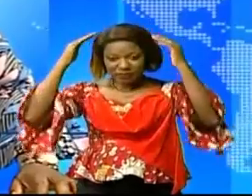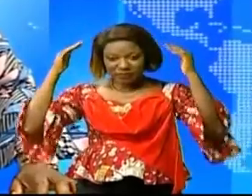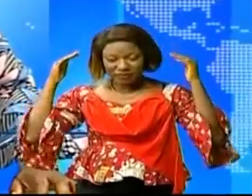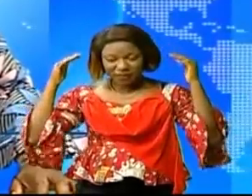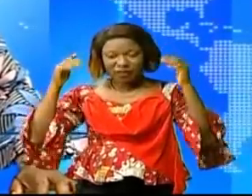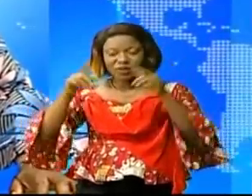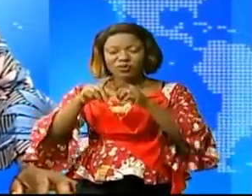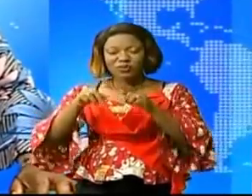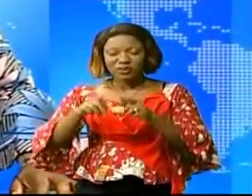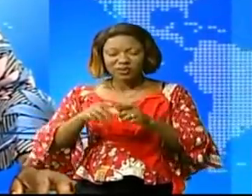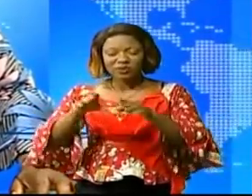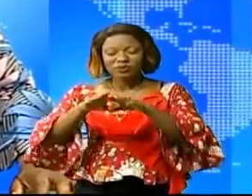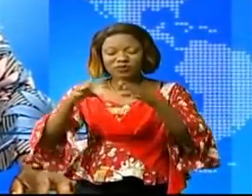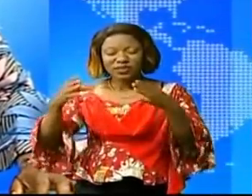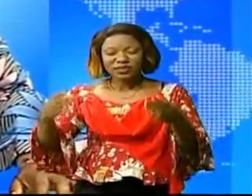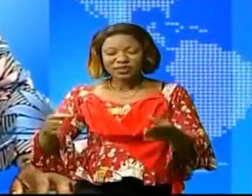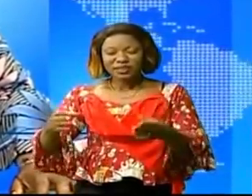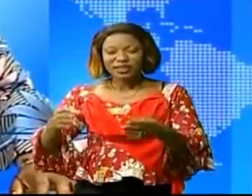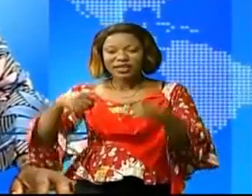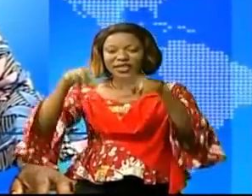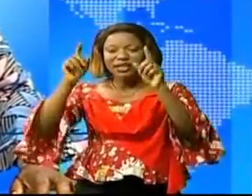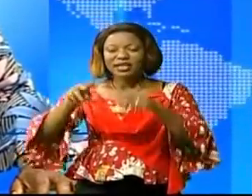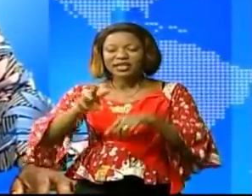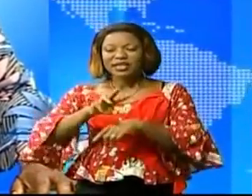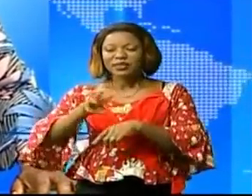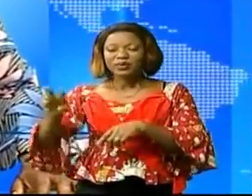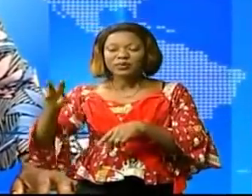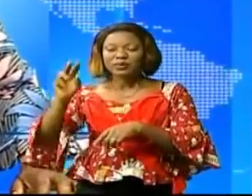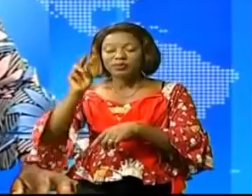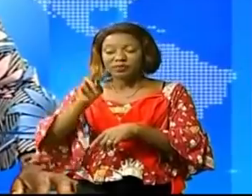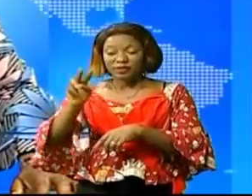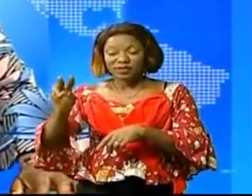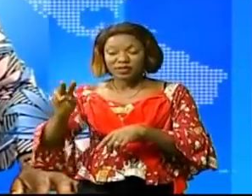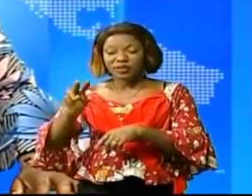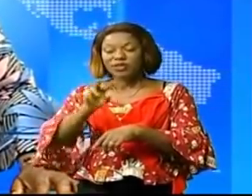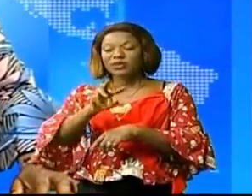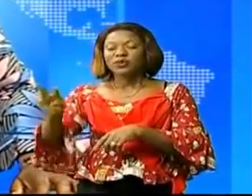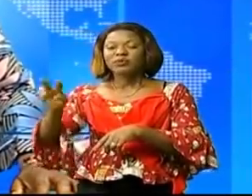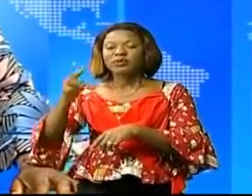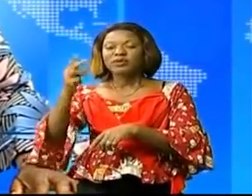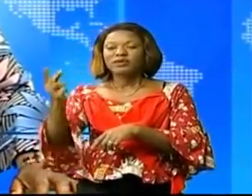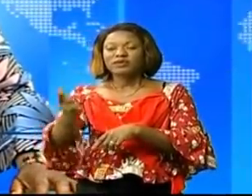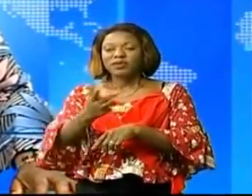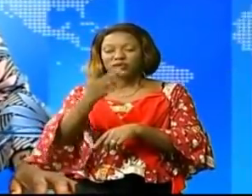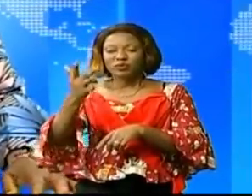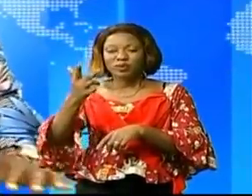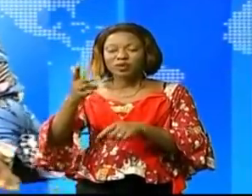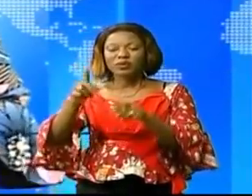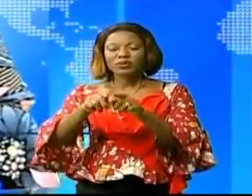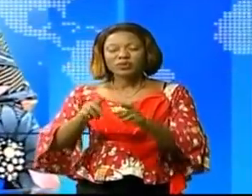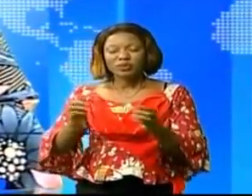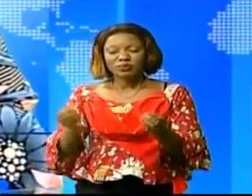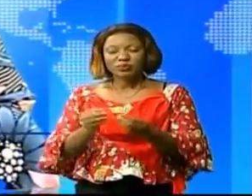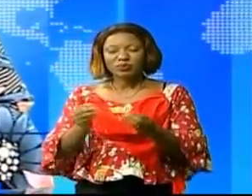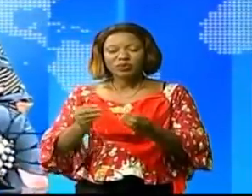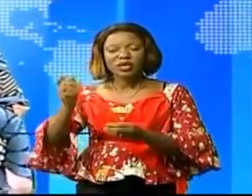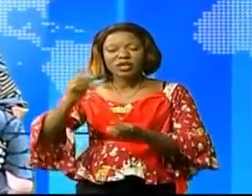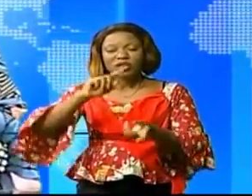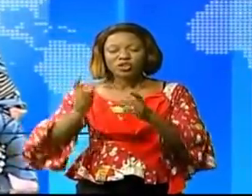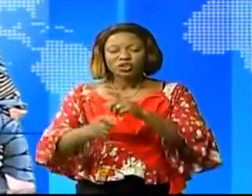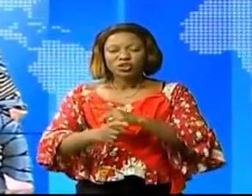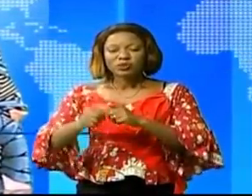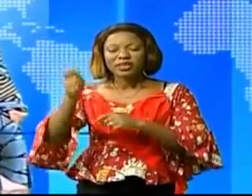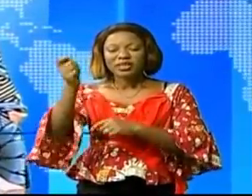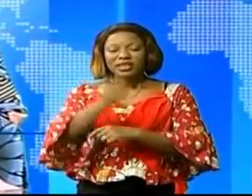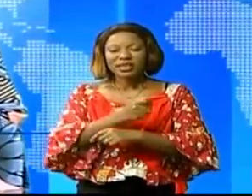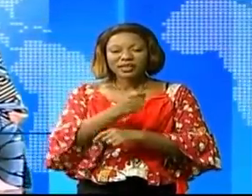académique 2021-2022. Un retard qui s'explique par le réaménagement du calendrier dû à la Covid-19. Pour le comité